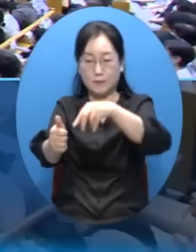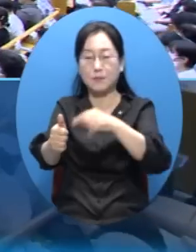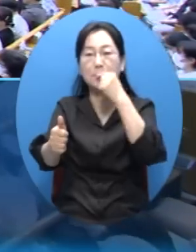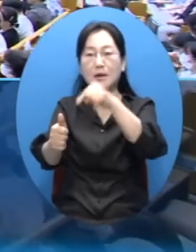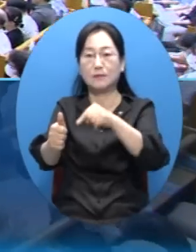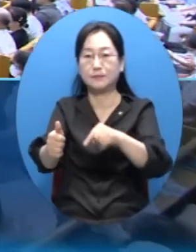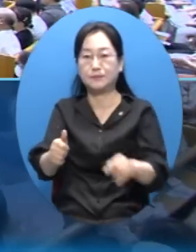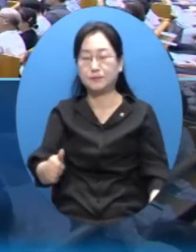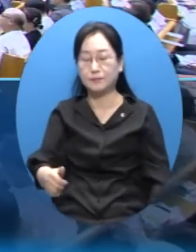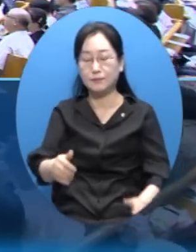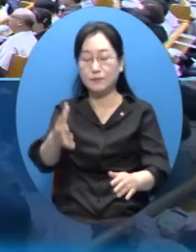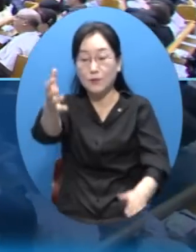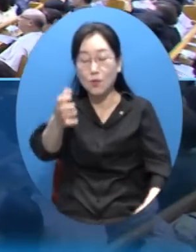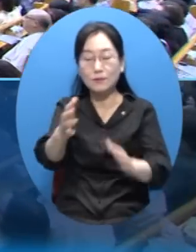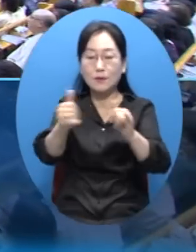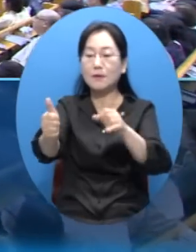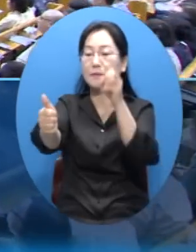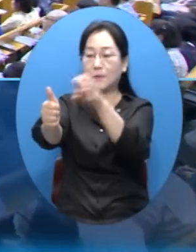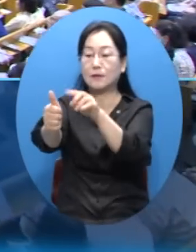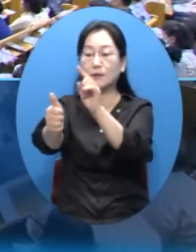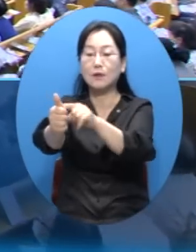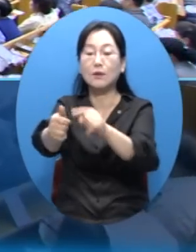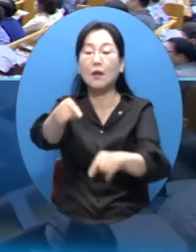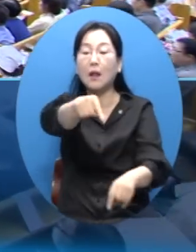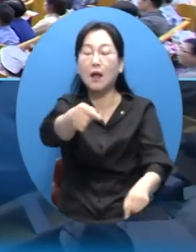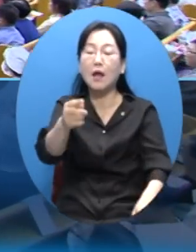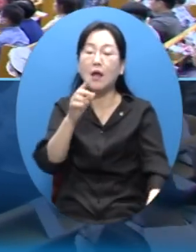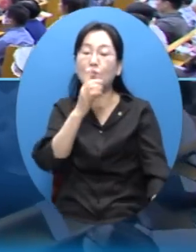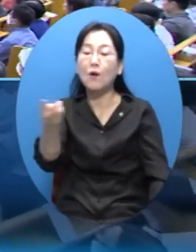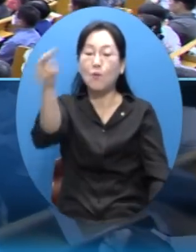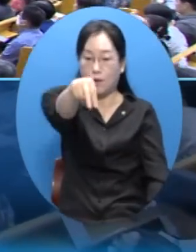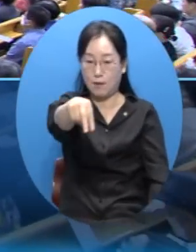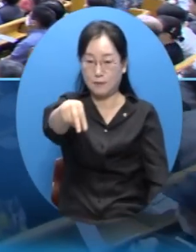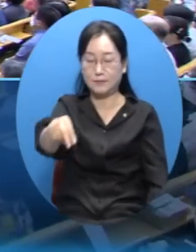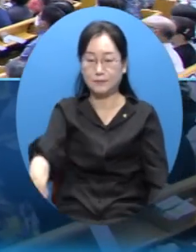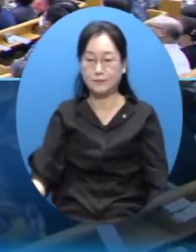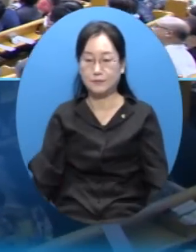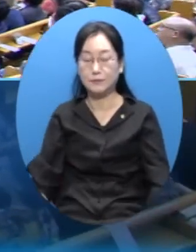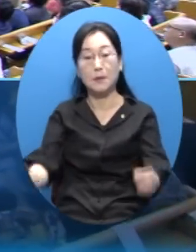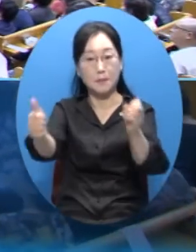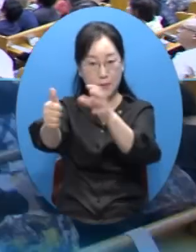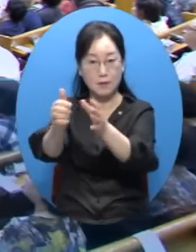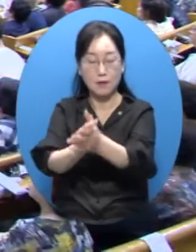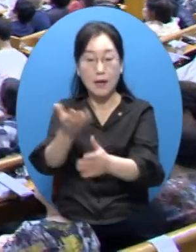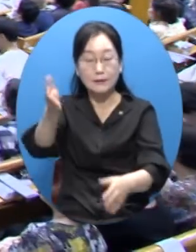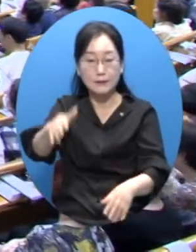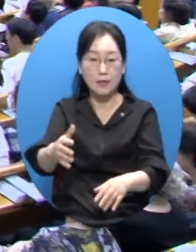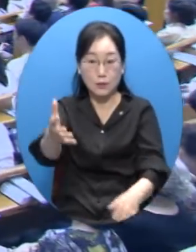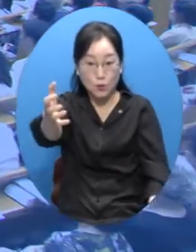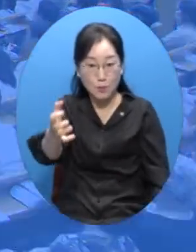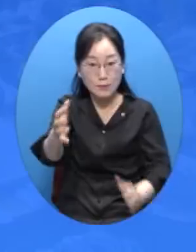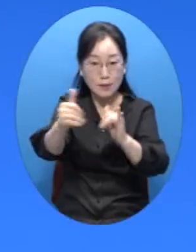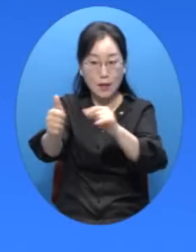3절입니다. 예수께서 손 마른 사람에게 이르시되 한가운데로 일어서라 하시고. 그런데 손 마른 사람을